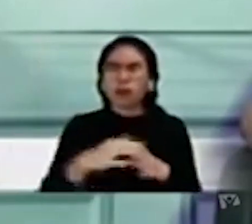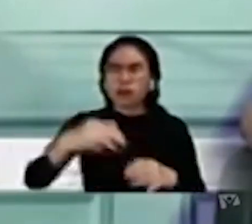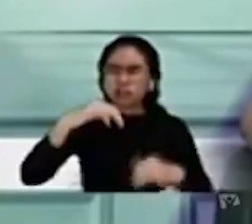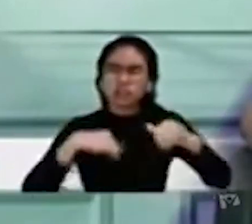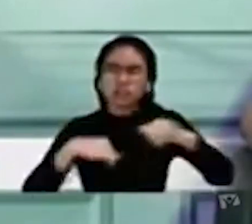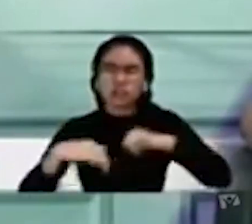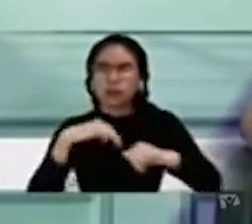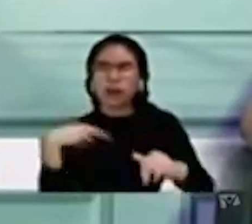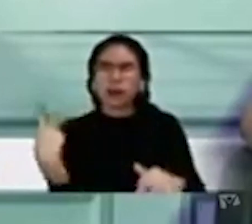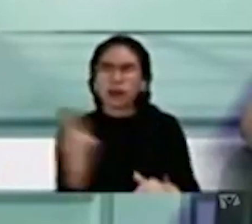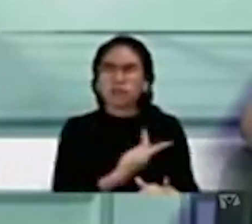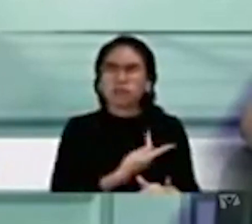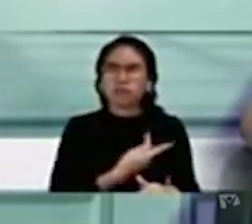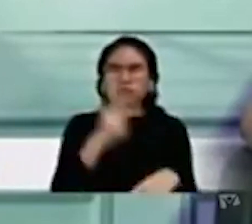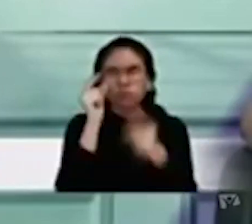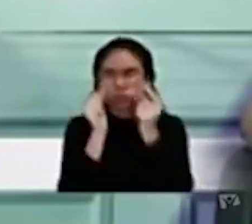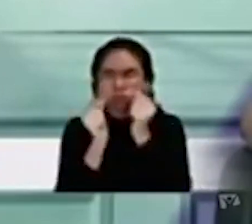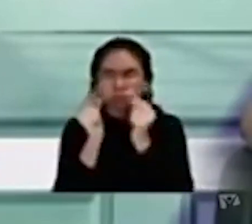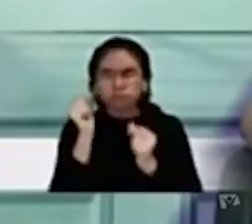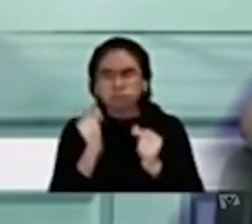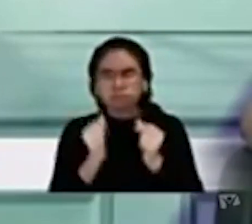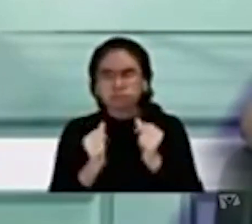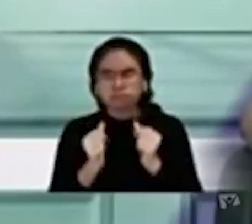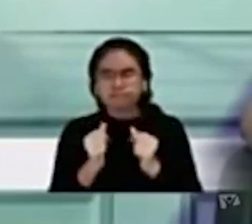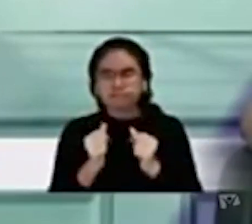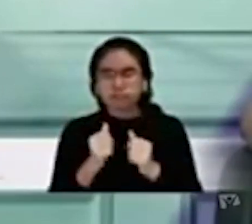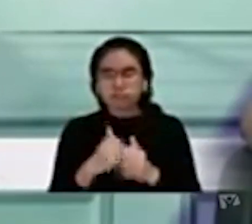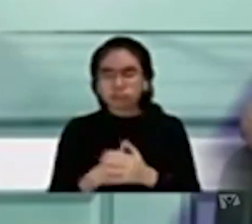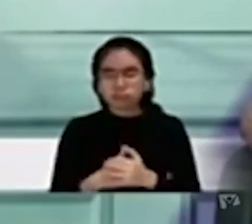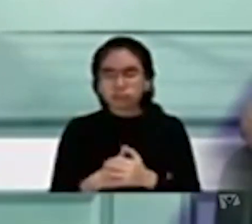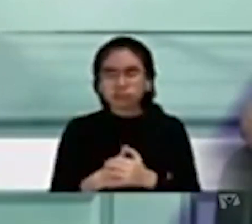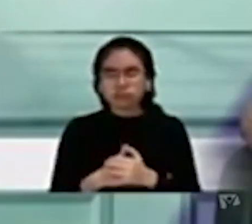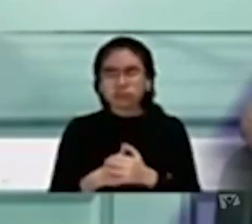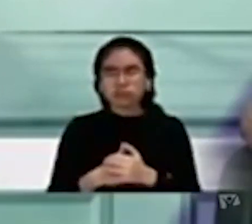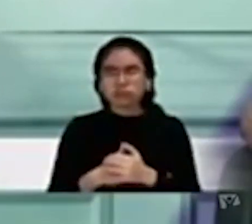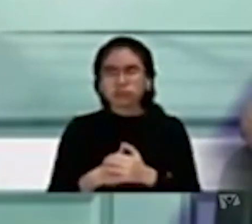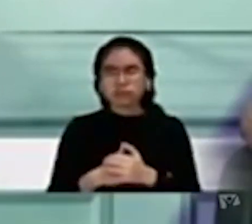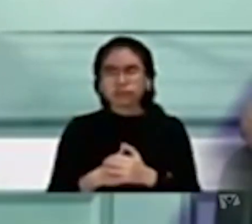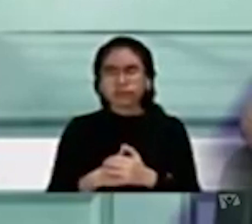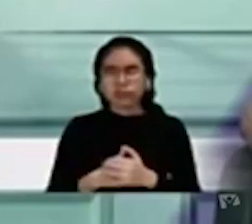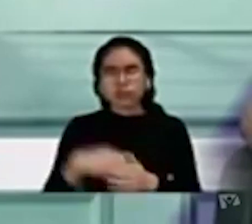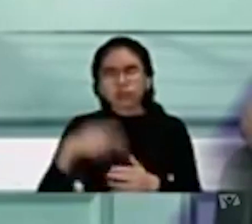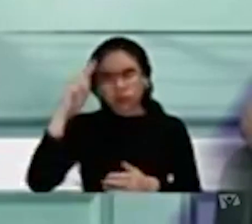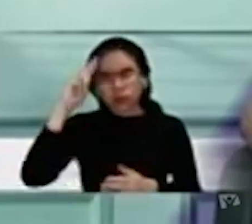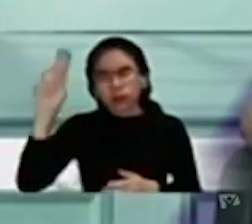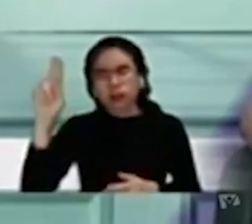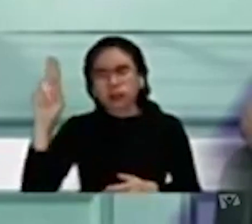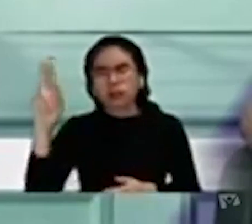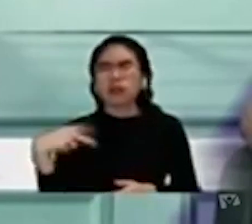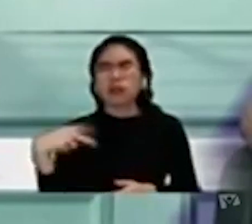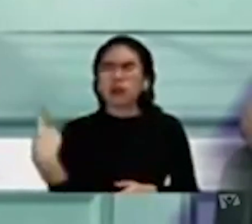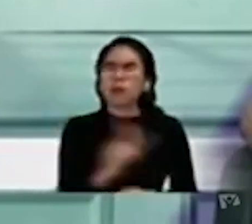Tuhan, telah menyakiti hati Tuhan. Sekali lagi ya Tuhan, kami memohon kiranya Tuhan